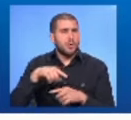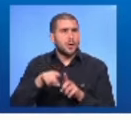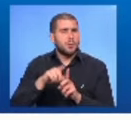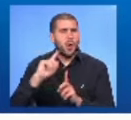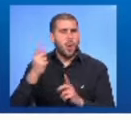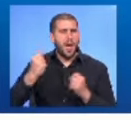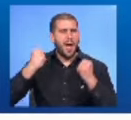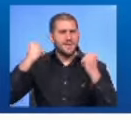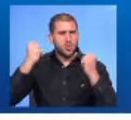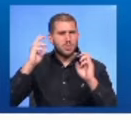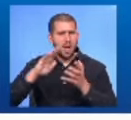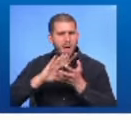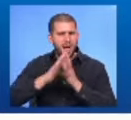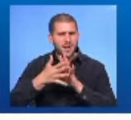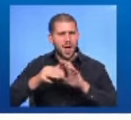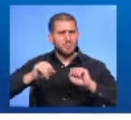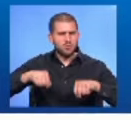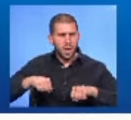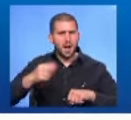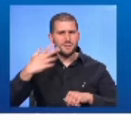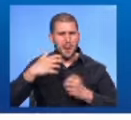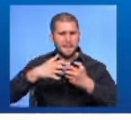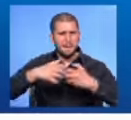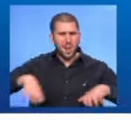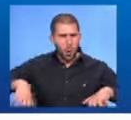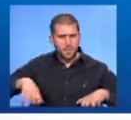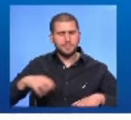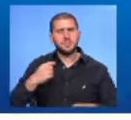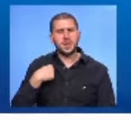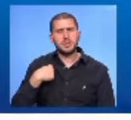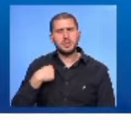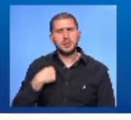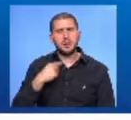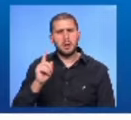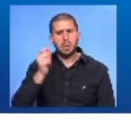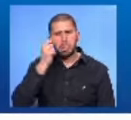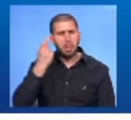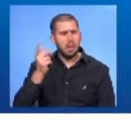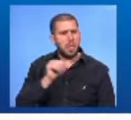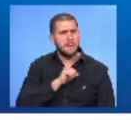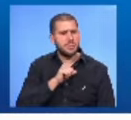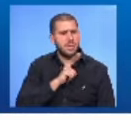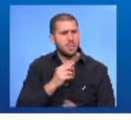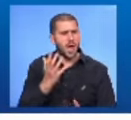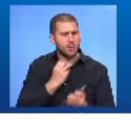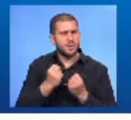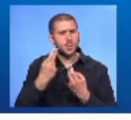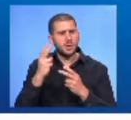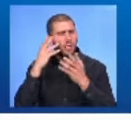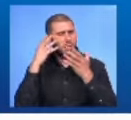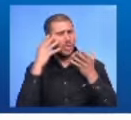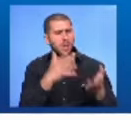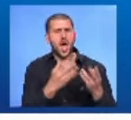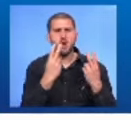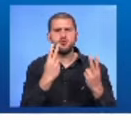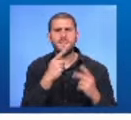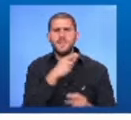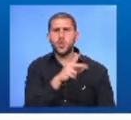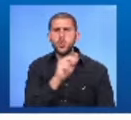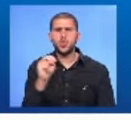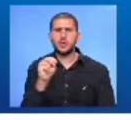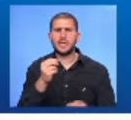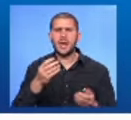ההפגנות על ההפיכה המשטרית והעם בפילוג, ובכלל לא התעניינו בחטופים, אלא התעניינו רק בעניין של